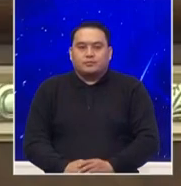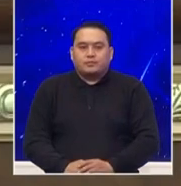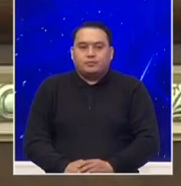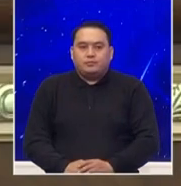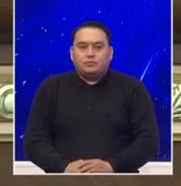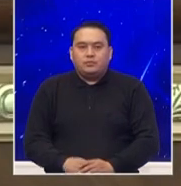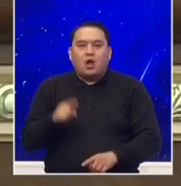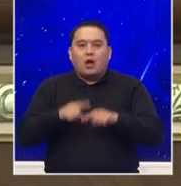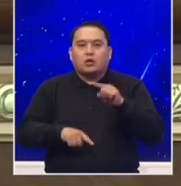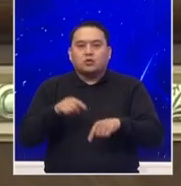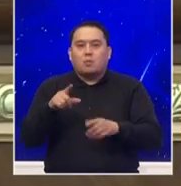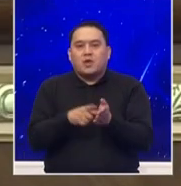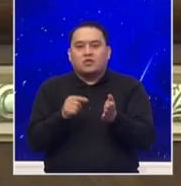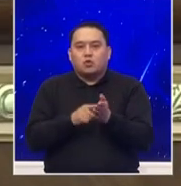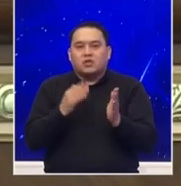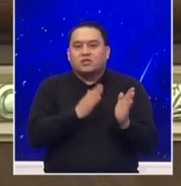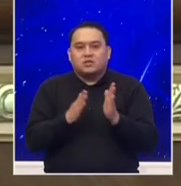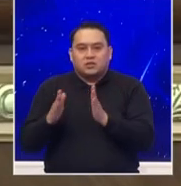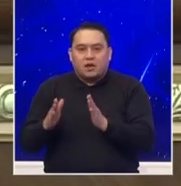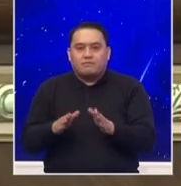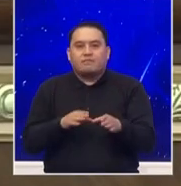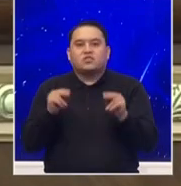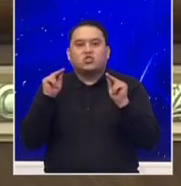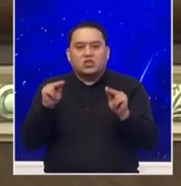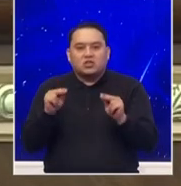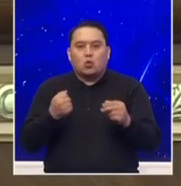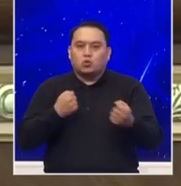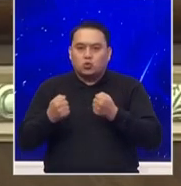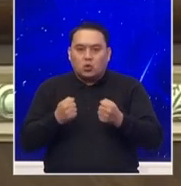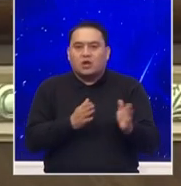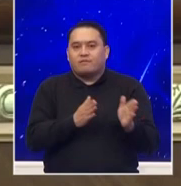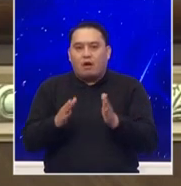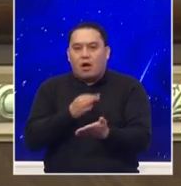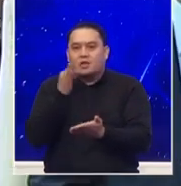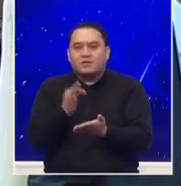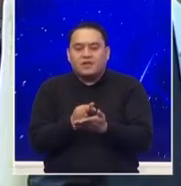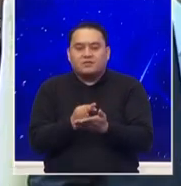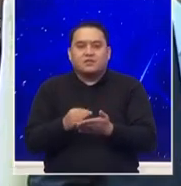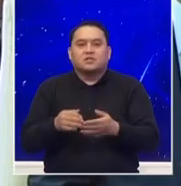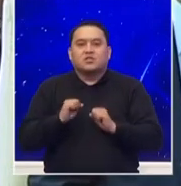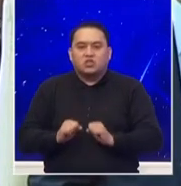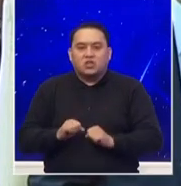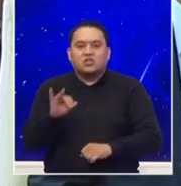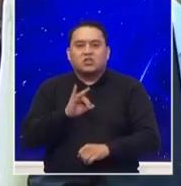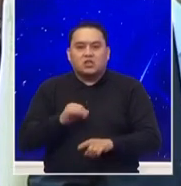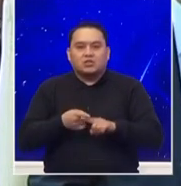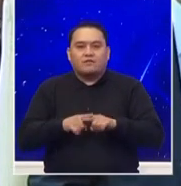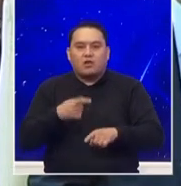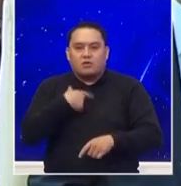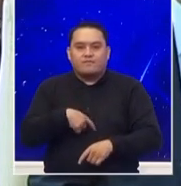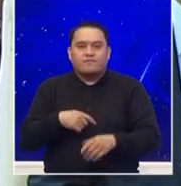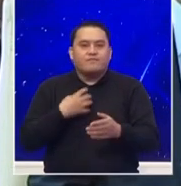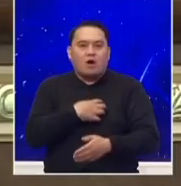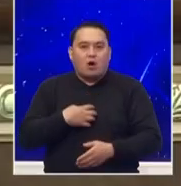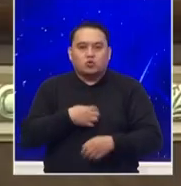Отечественная пенсионная система. Она должна быть справедливой, устойчивой, отвечать интересам людей. Мы запустили очень